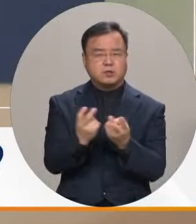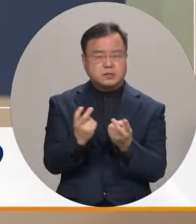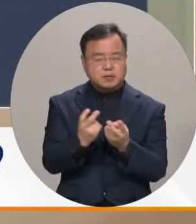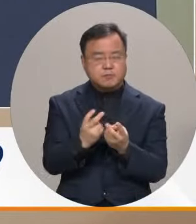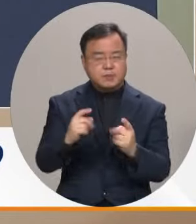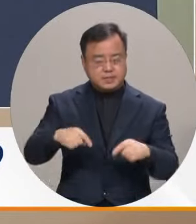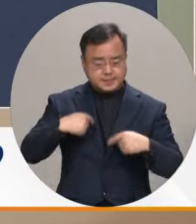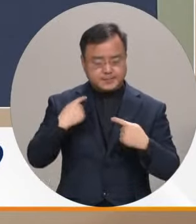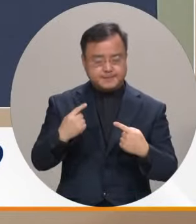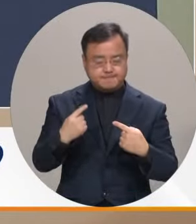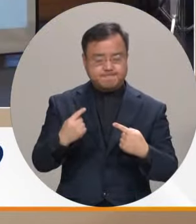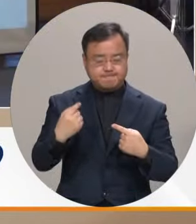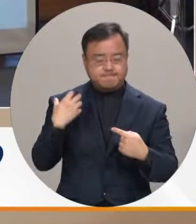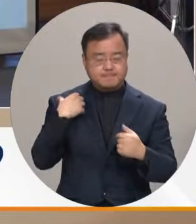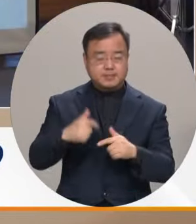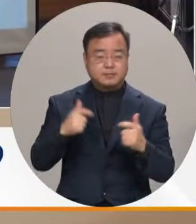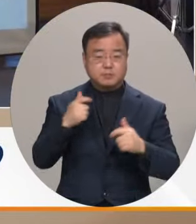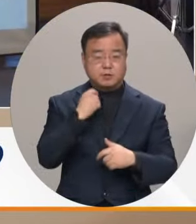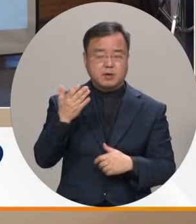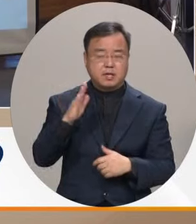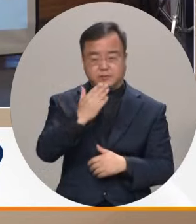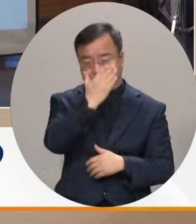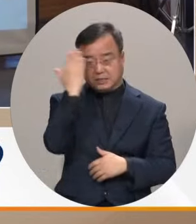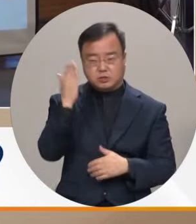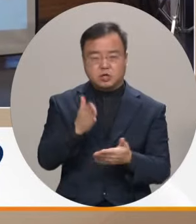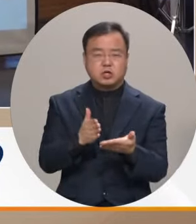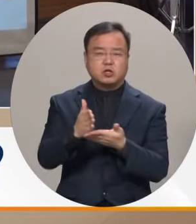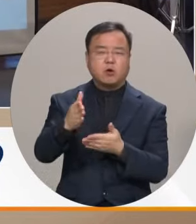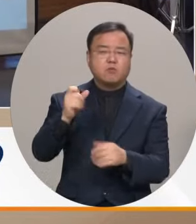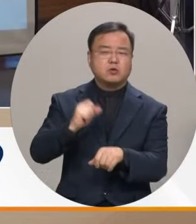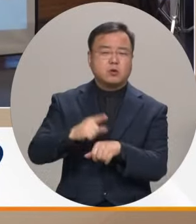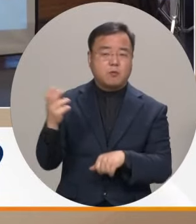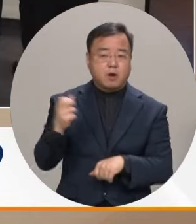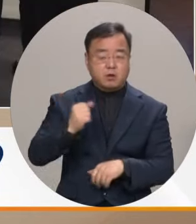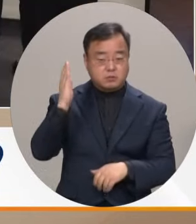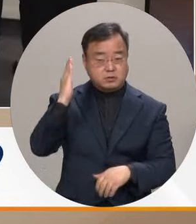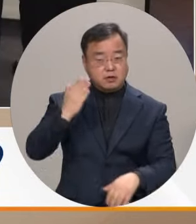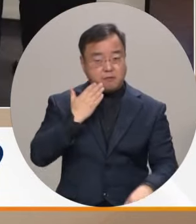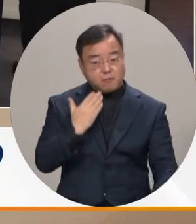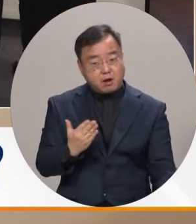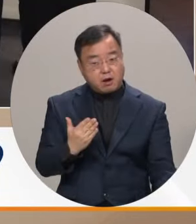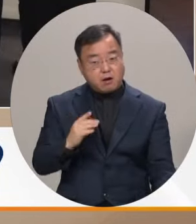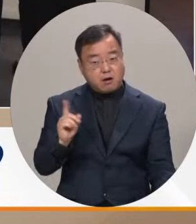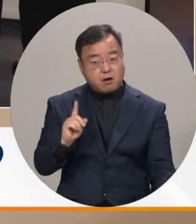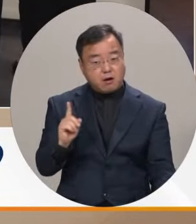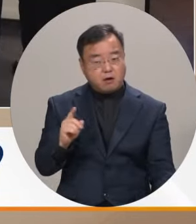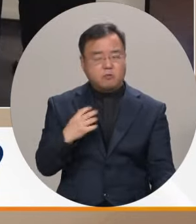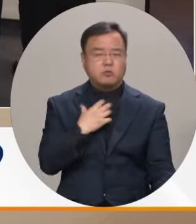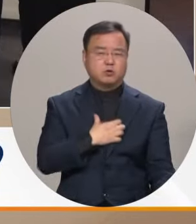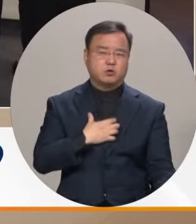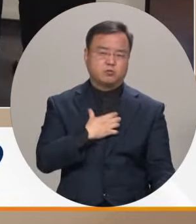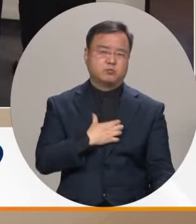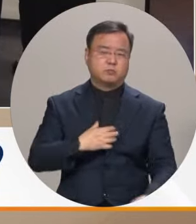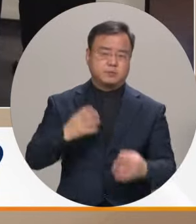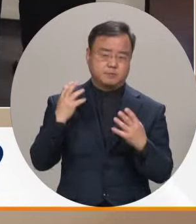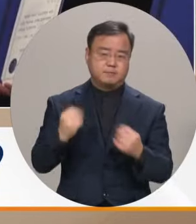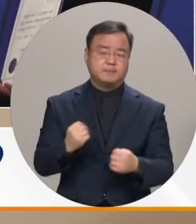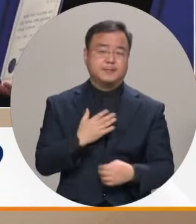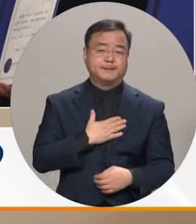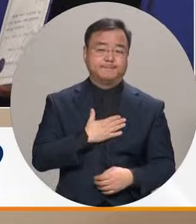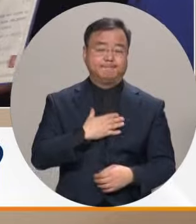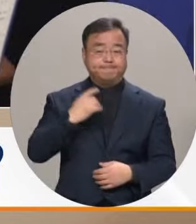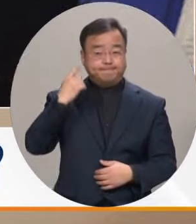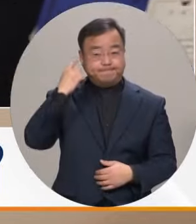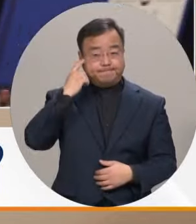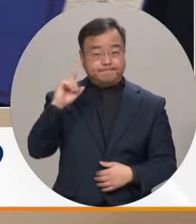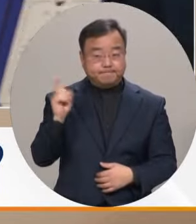세대들이 전문성을 가지고 의견을 낼 수 있을까 하는 우려의 의견들이 있습니다 제가 생각하기엔 청년